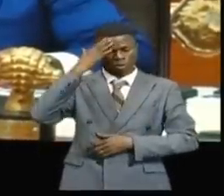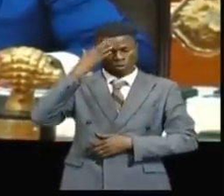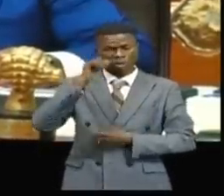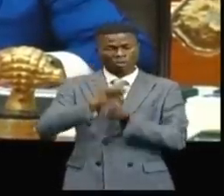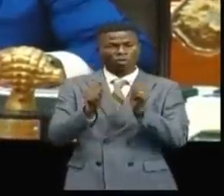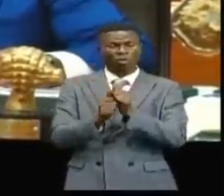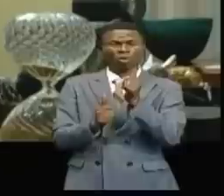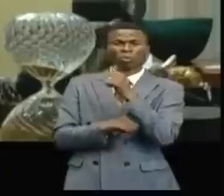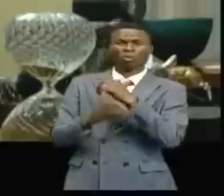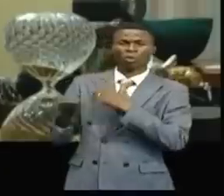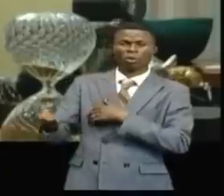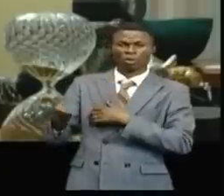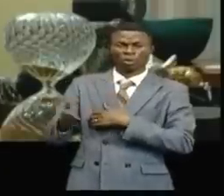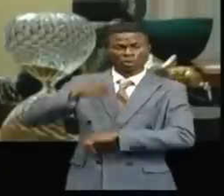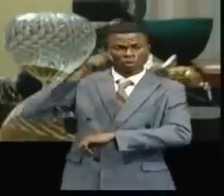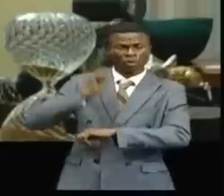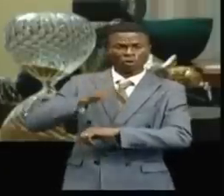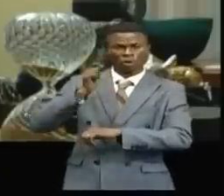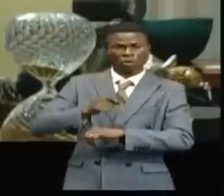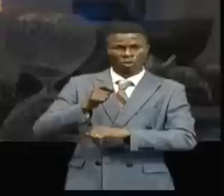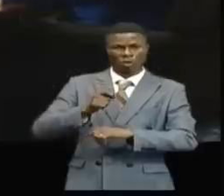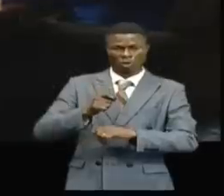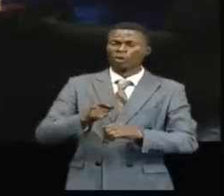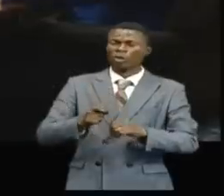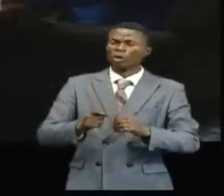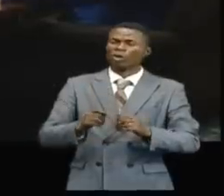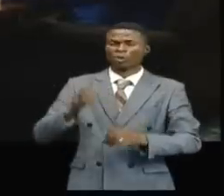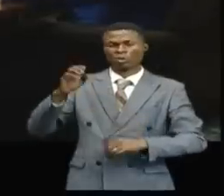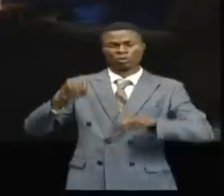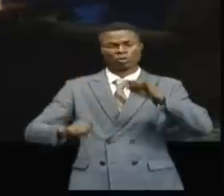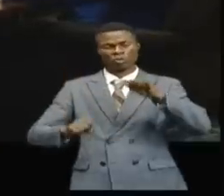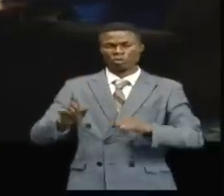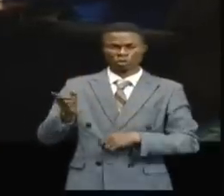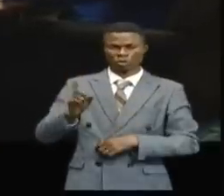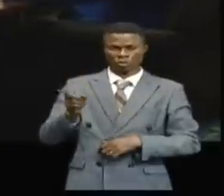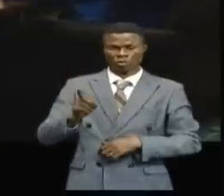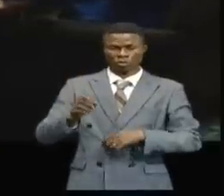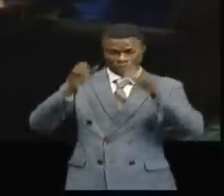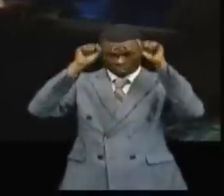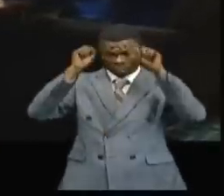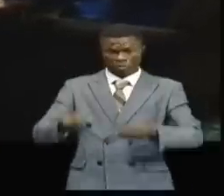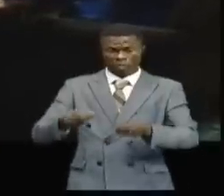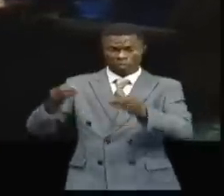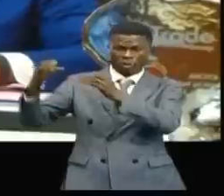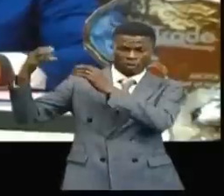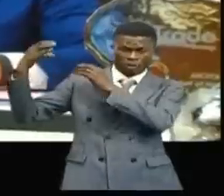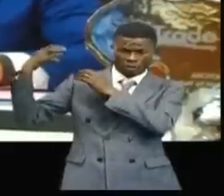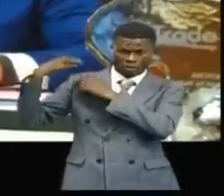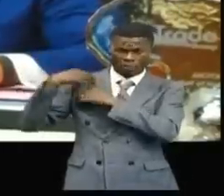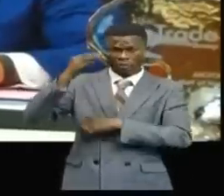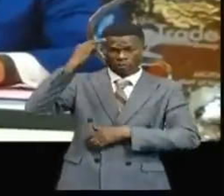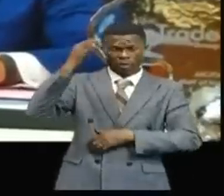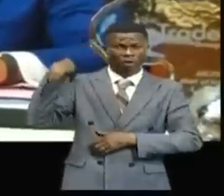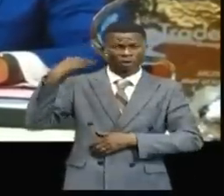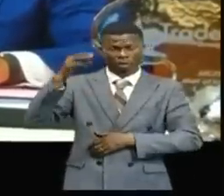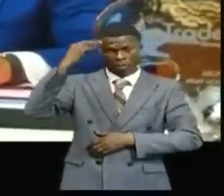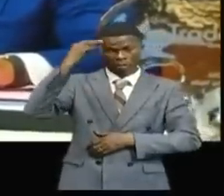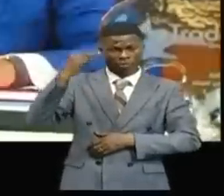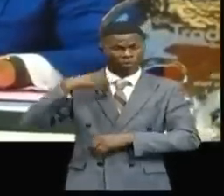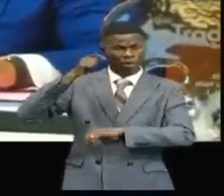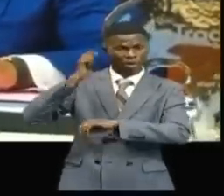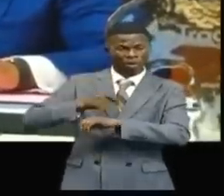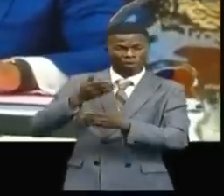justiciables d'avoir une justice impartiale. Le président de la République a chargé la ministre d'État, ministre de la Justice et garde des